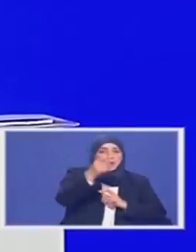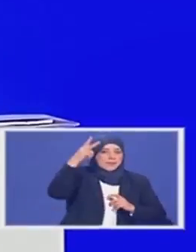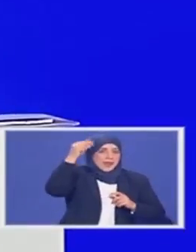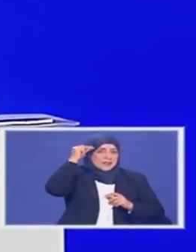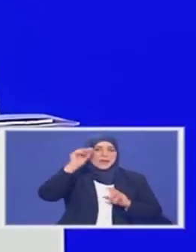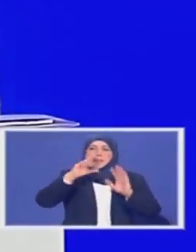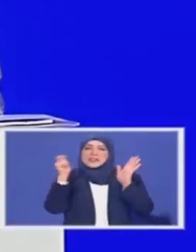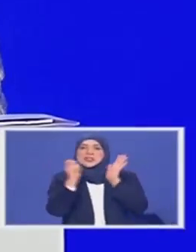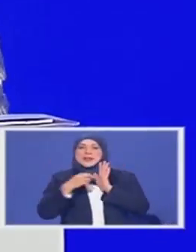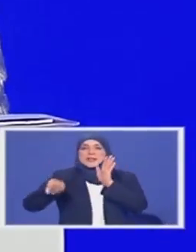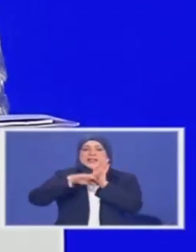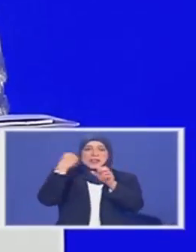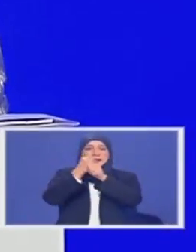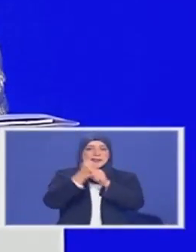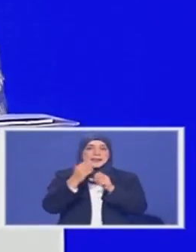بالنسبة